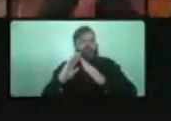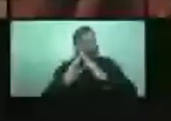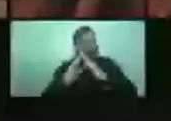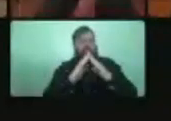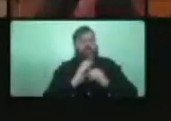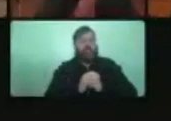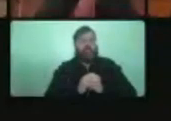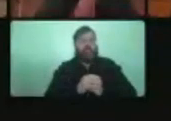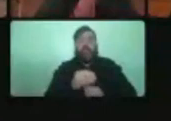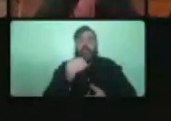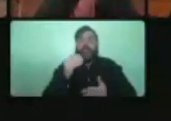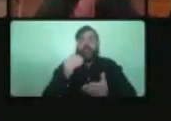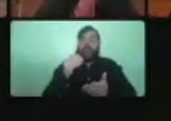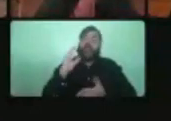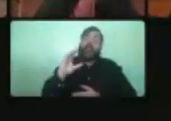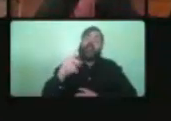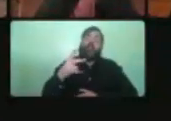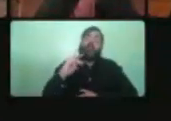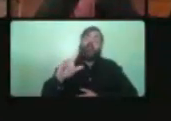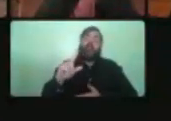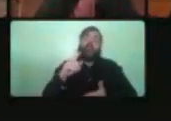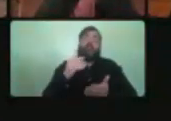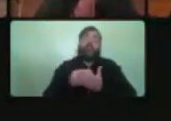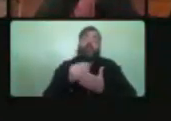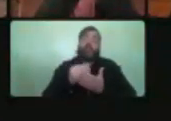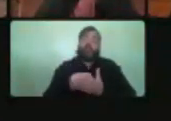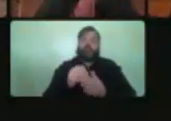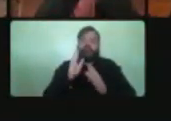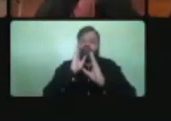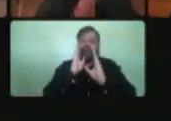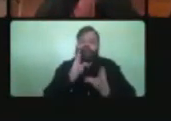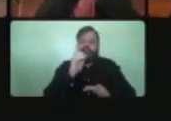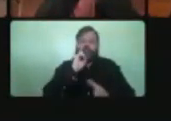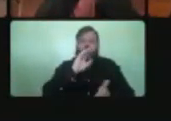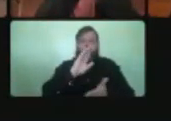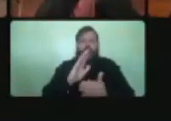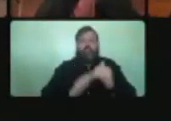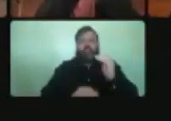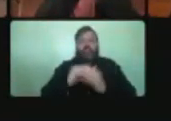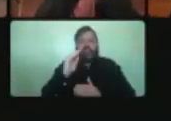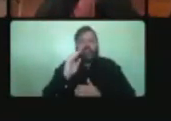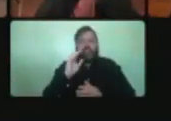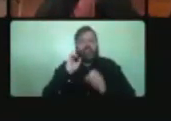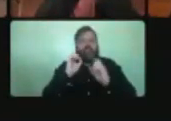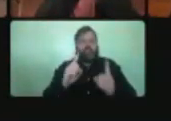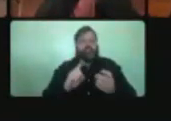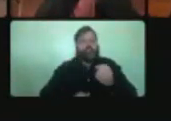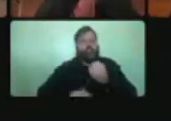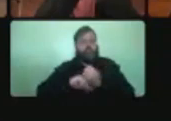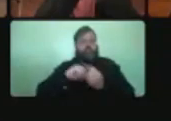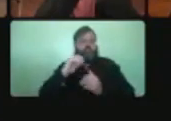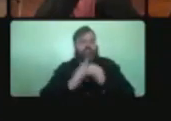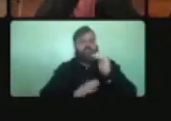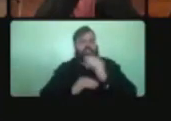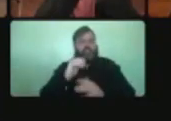kuna usawa katika viwanja hivi vya shule mbili ambazo vipo.